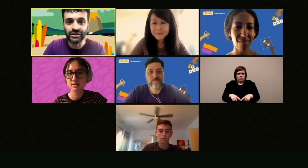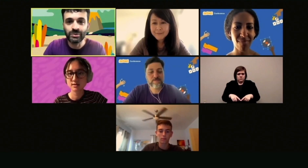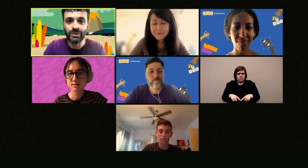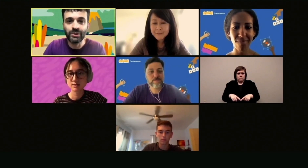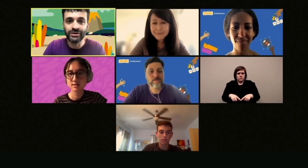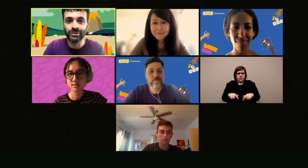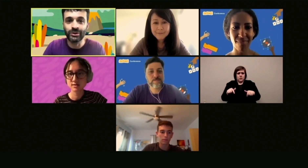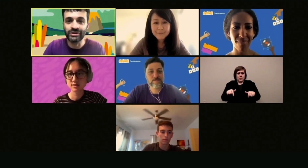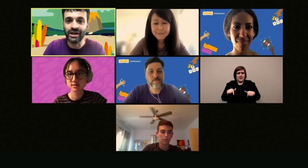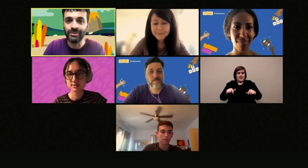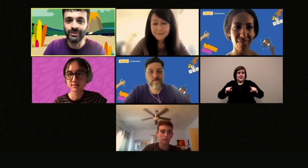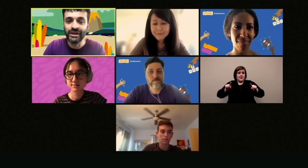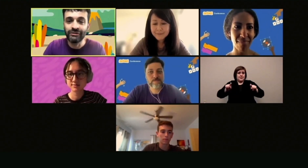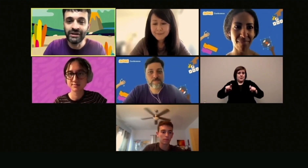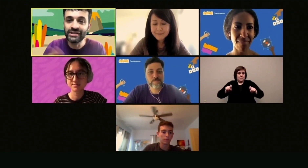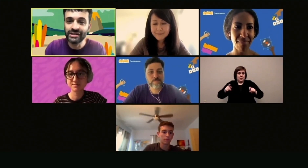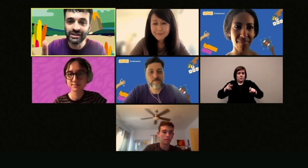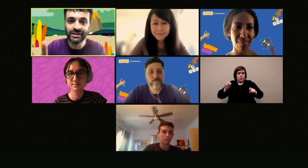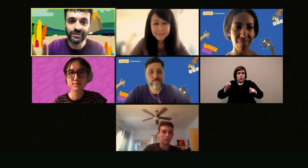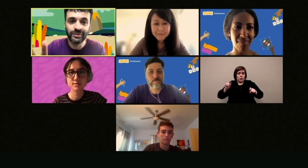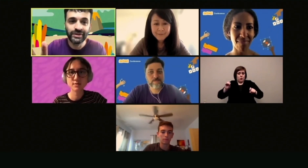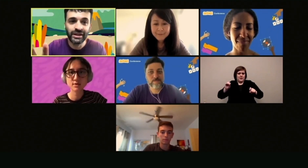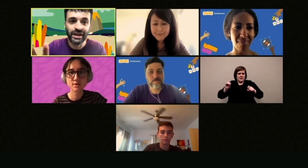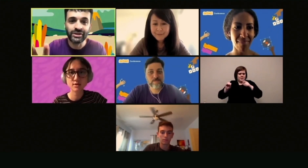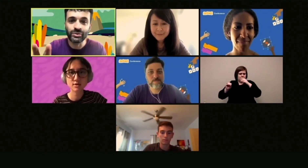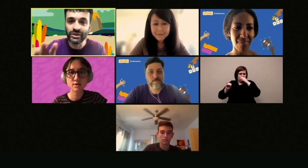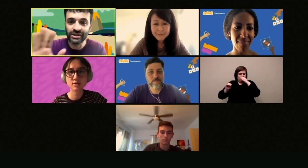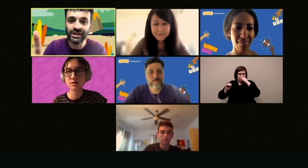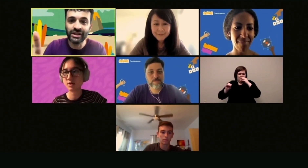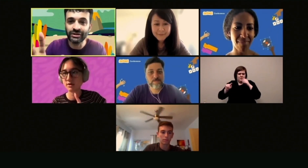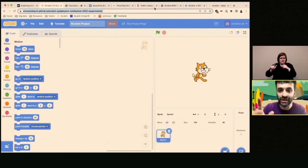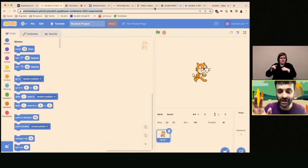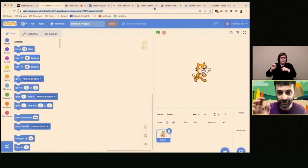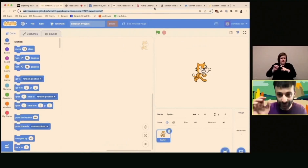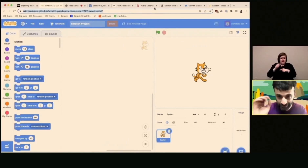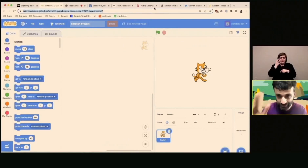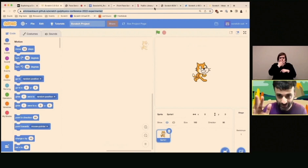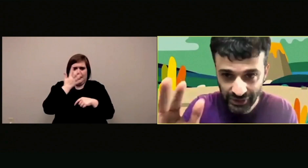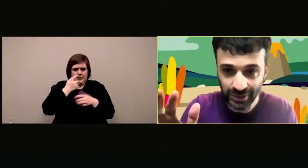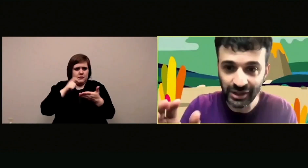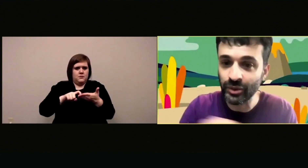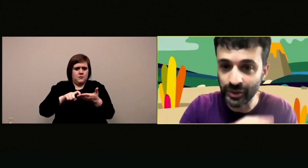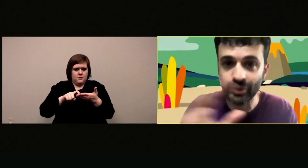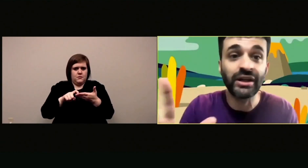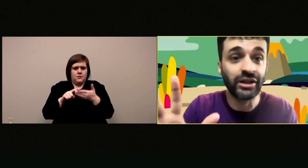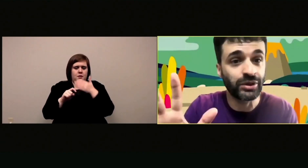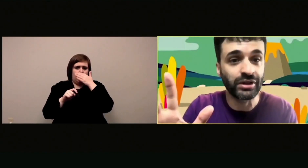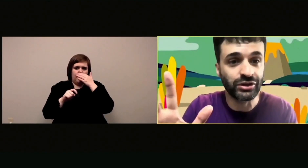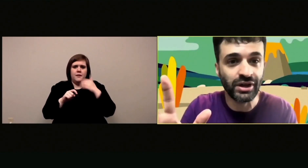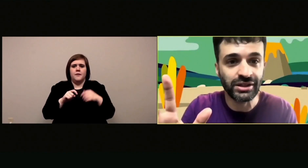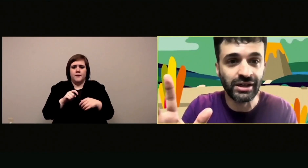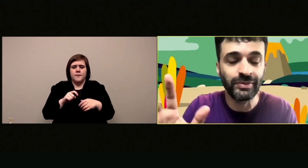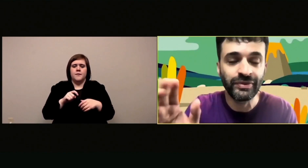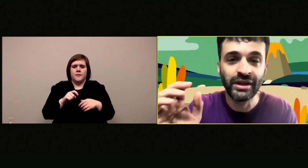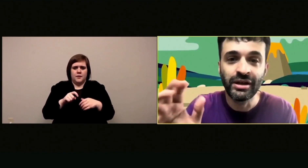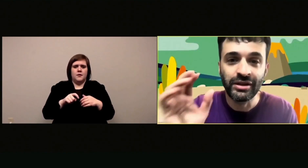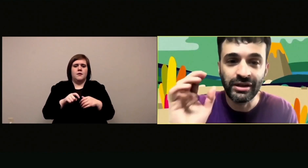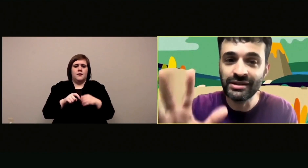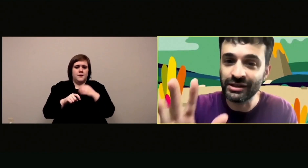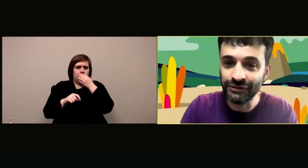per andare avanti adesso voglio condividere il mio schermo e voglio mostrarvi un